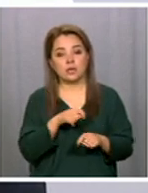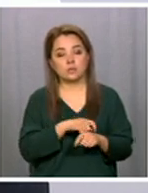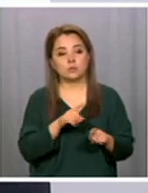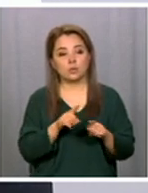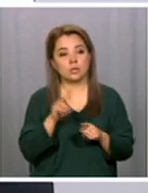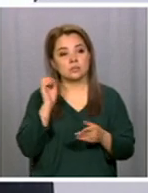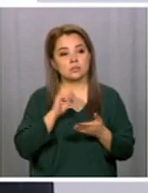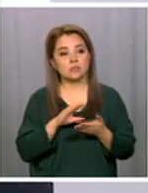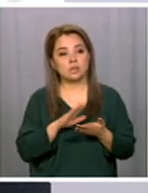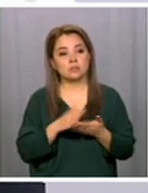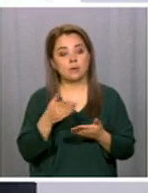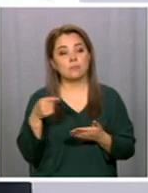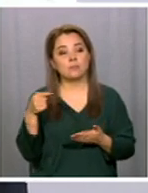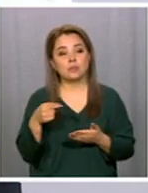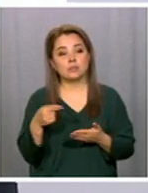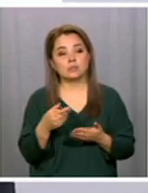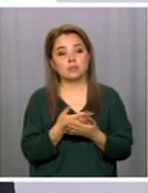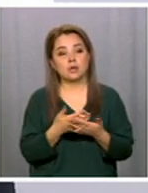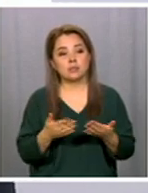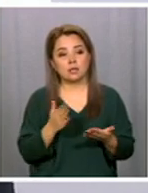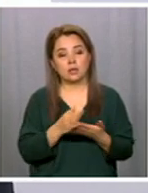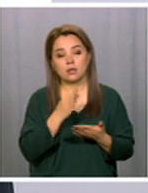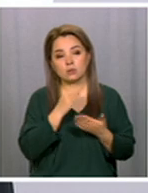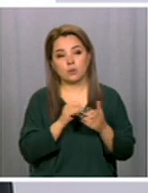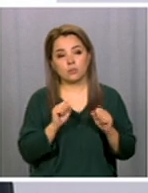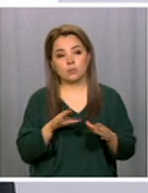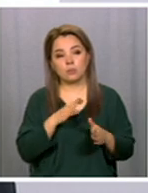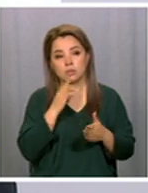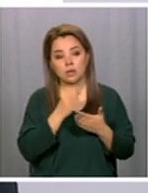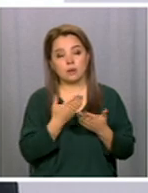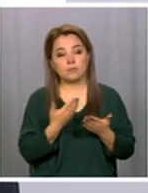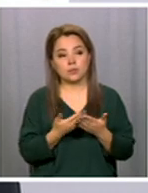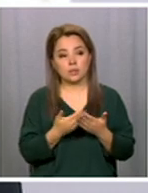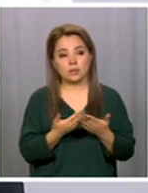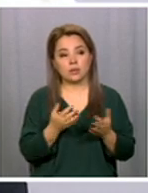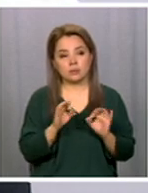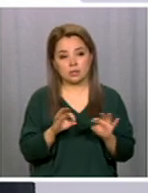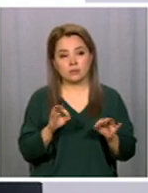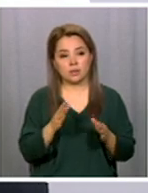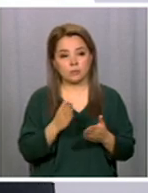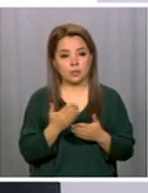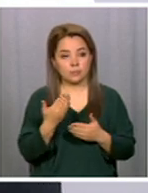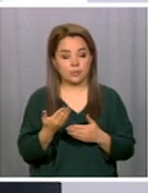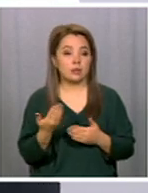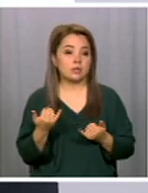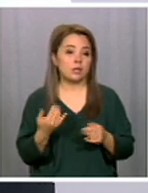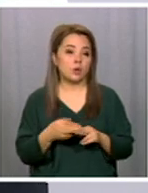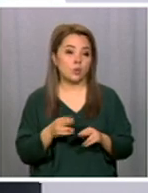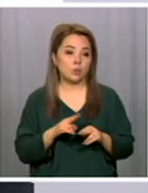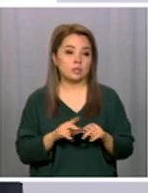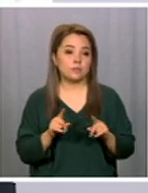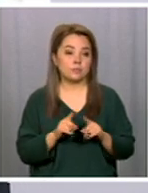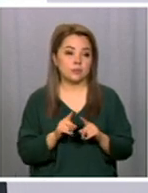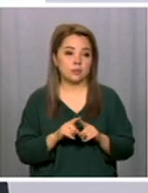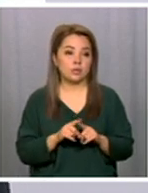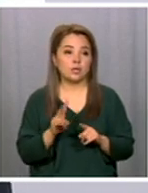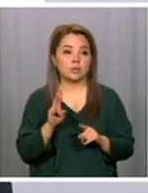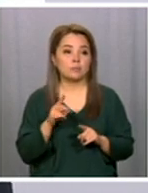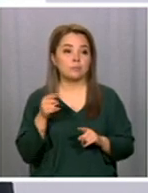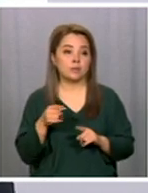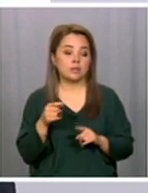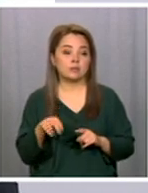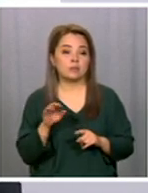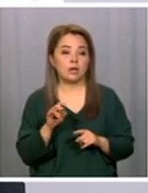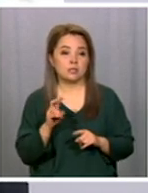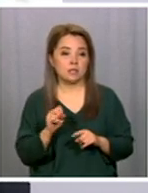саны 1000 дана болуы мүмкін. Мысал ретінде айтылып отырмыз. Ал осы 1000 дана бір